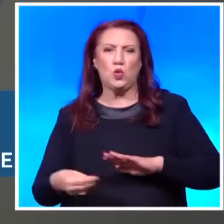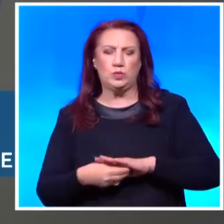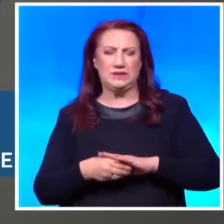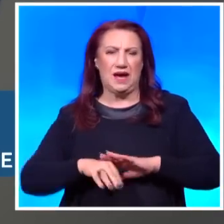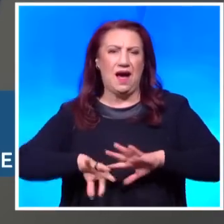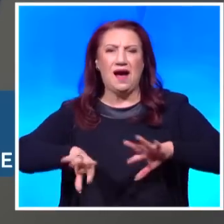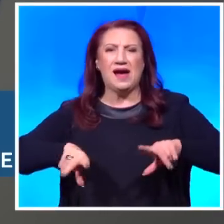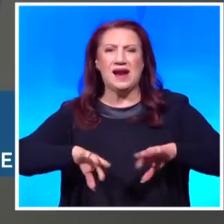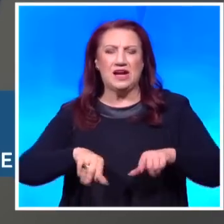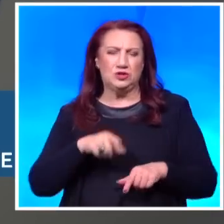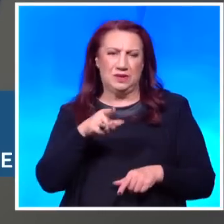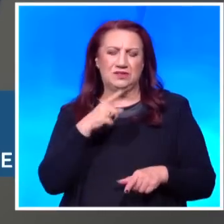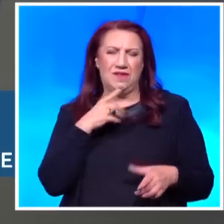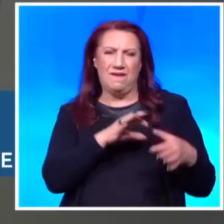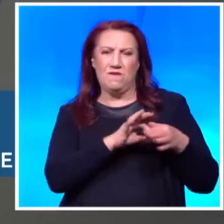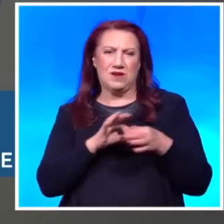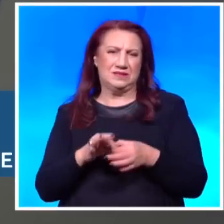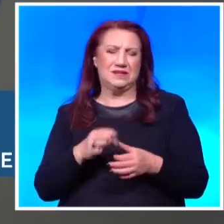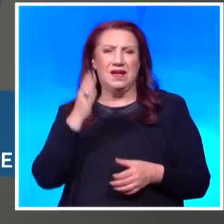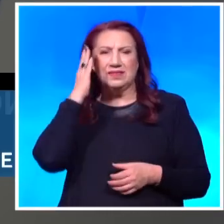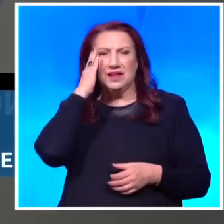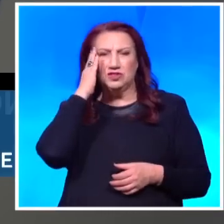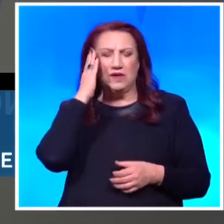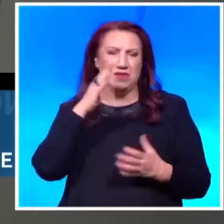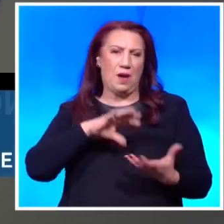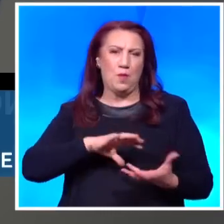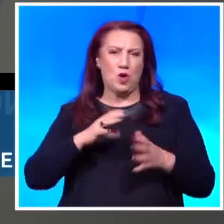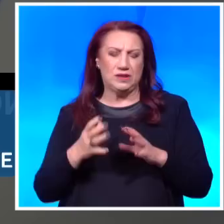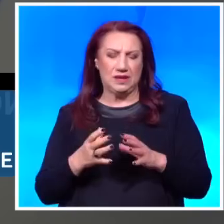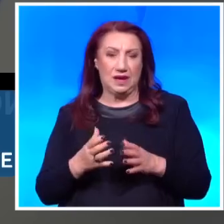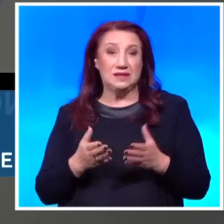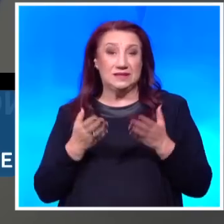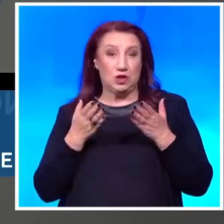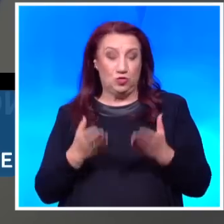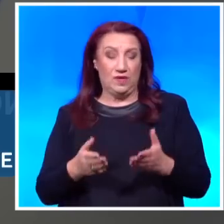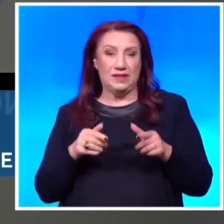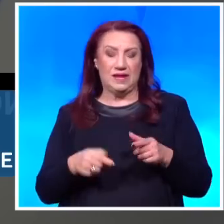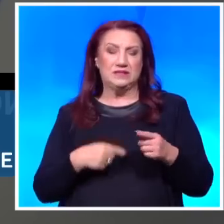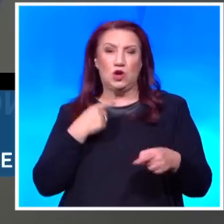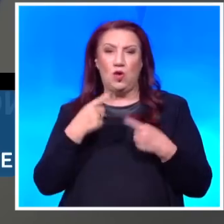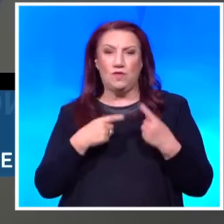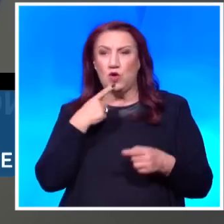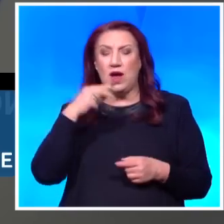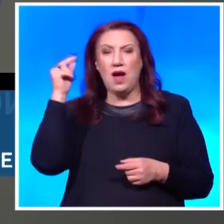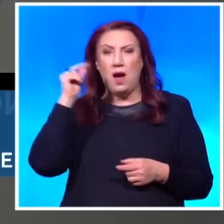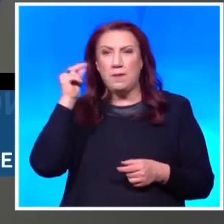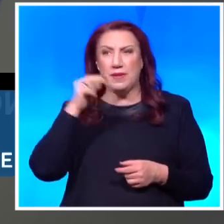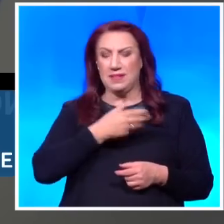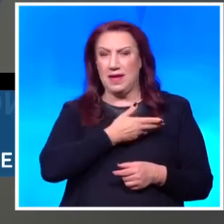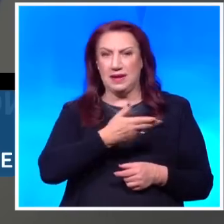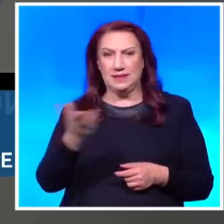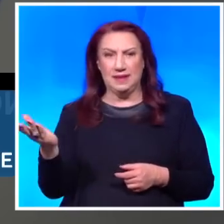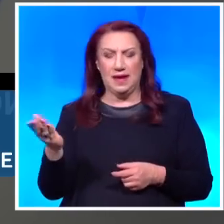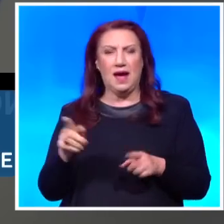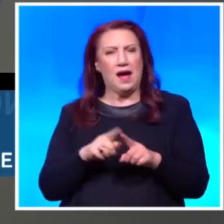кражбите се превърнат и в държавна политика. Затова днес говоря на българите в България, така